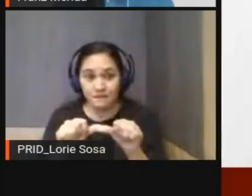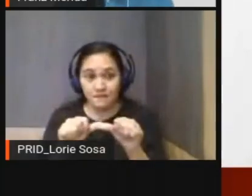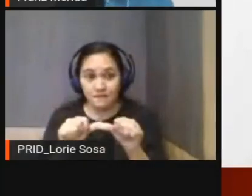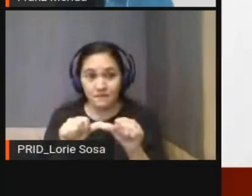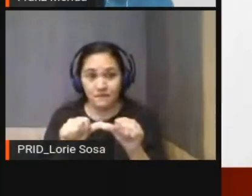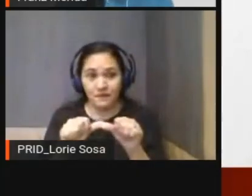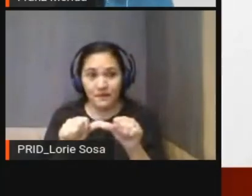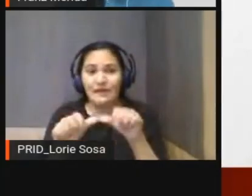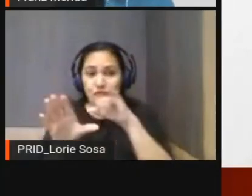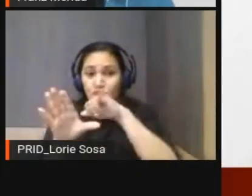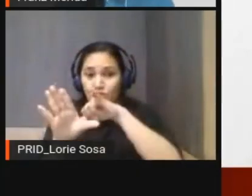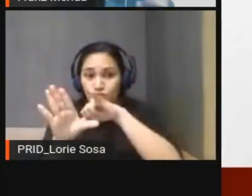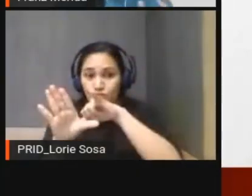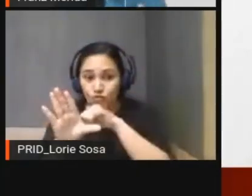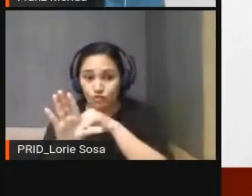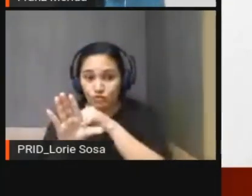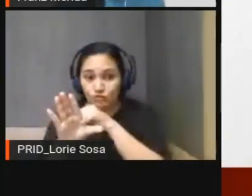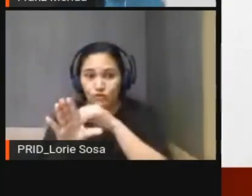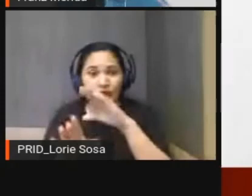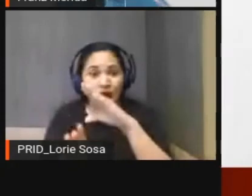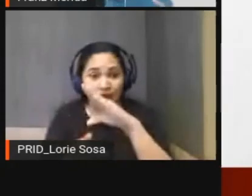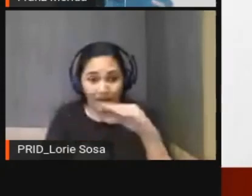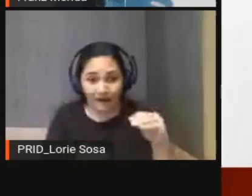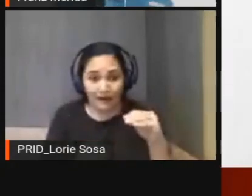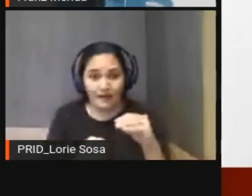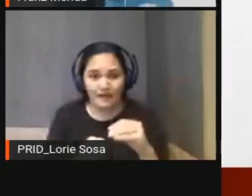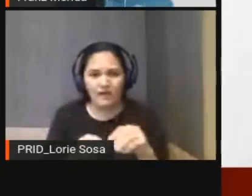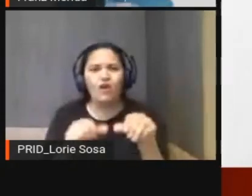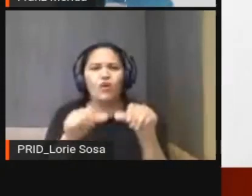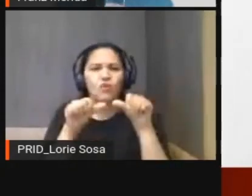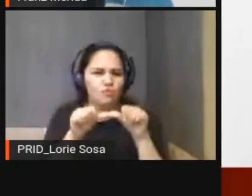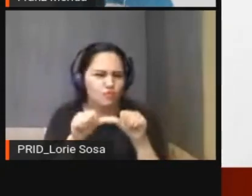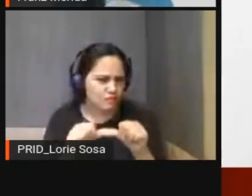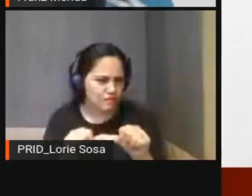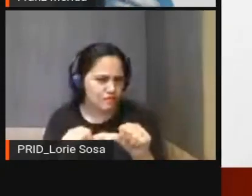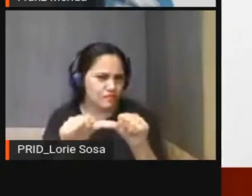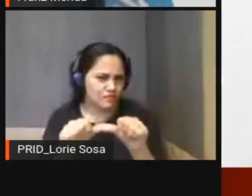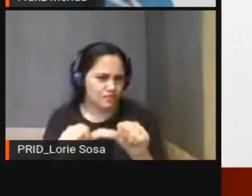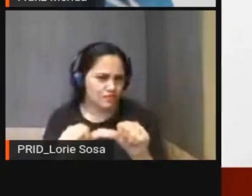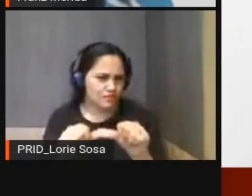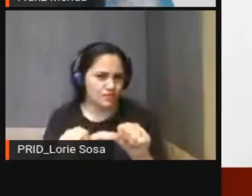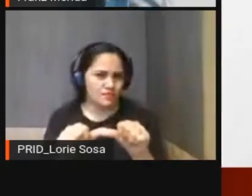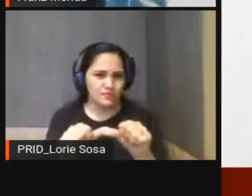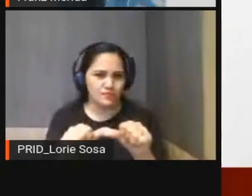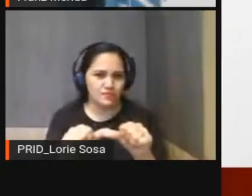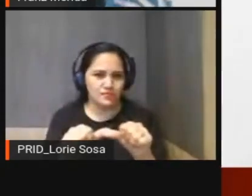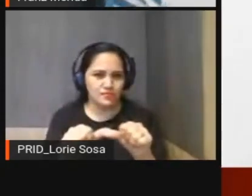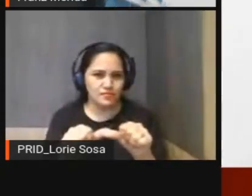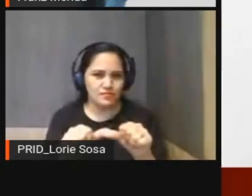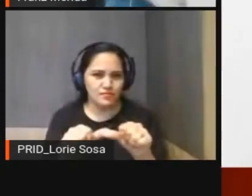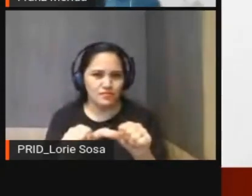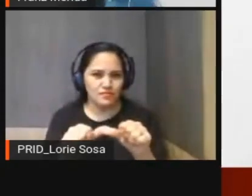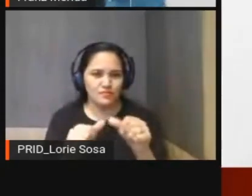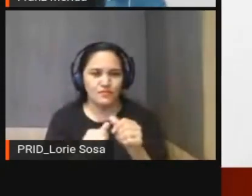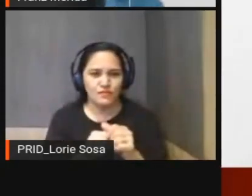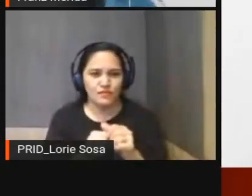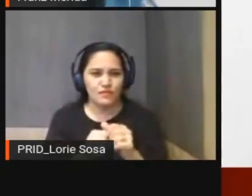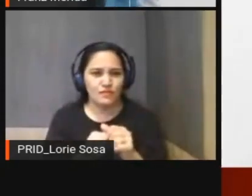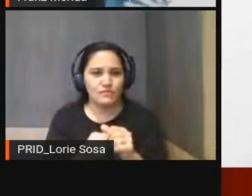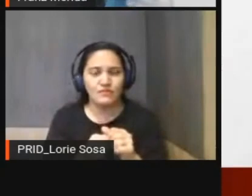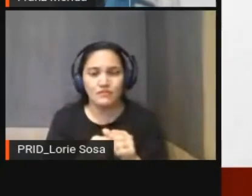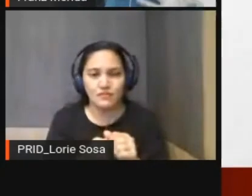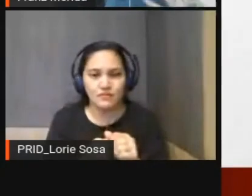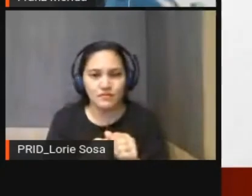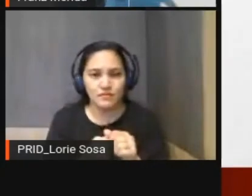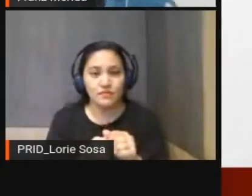at we continue to foster, no, bridges amongst ourselves,